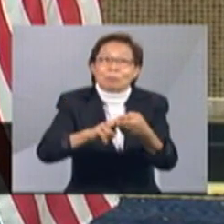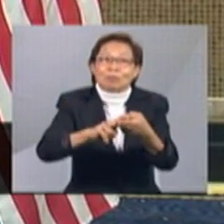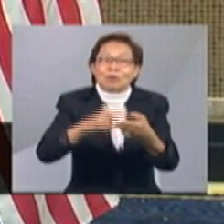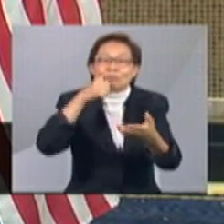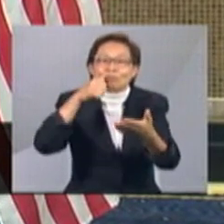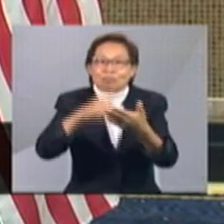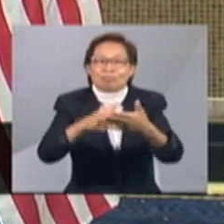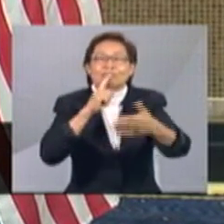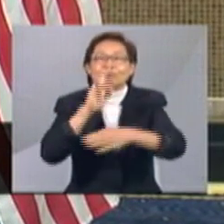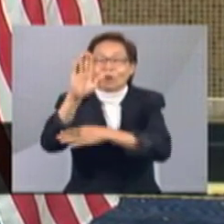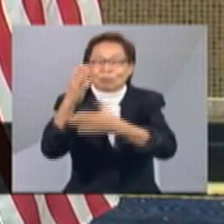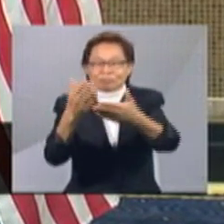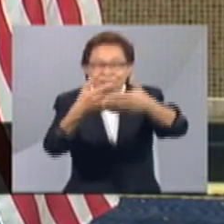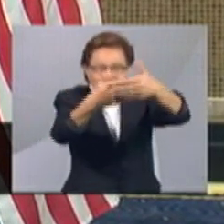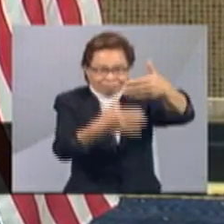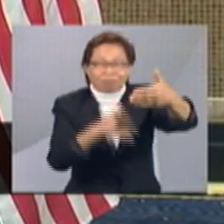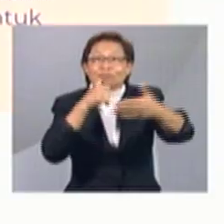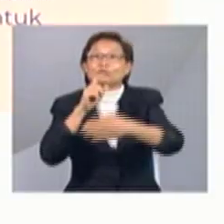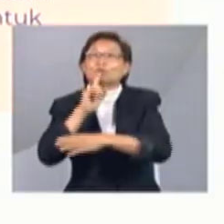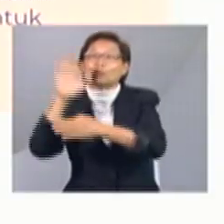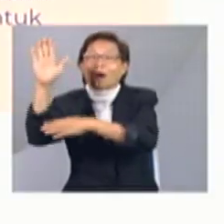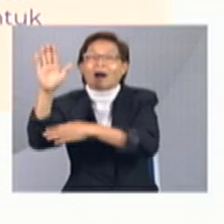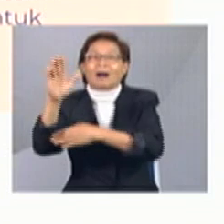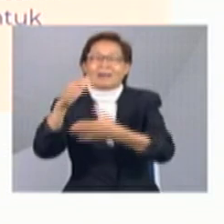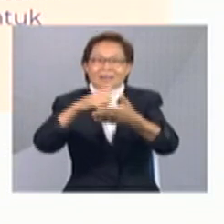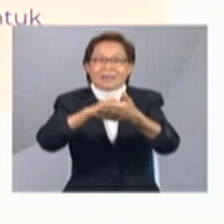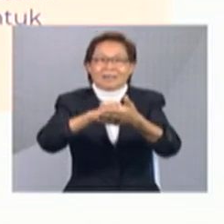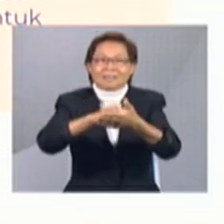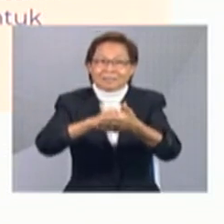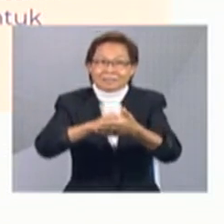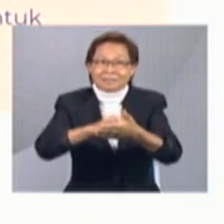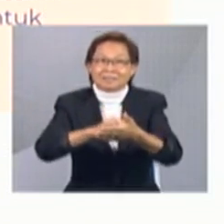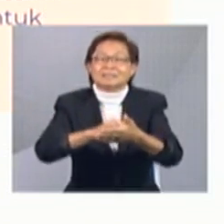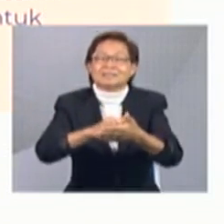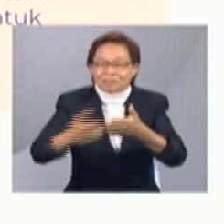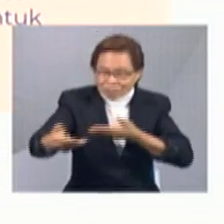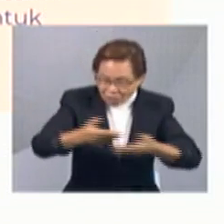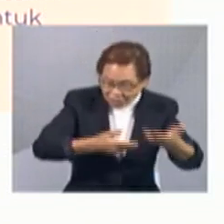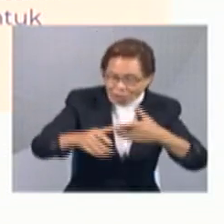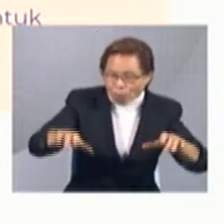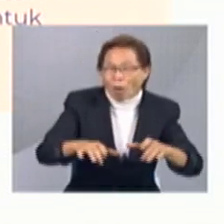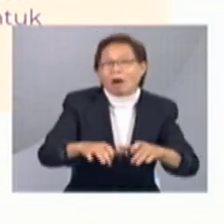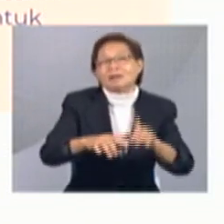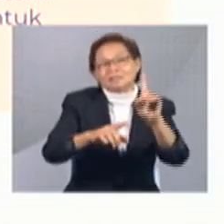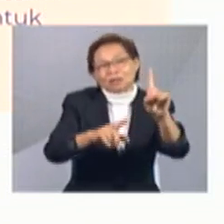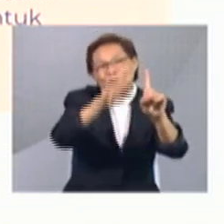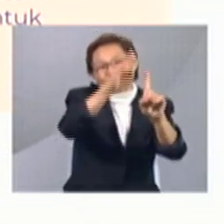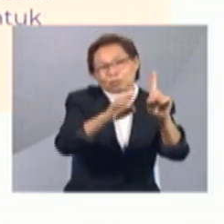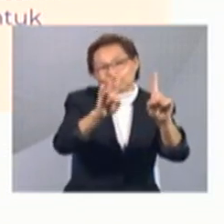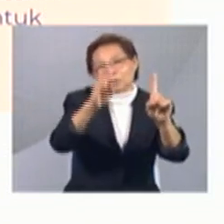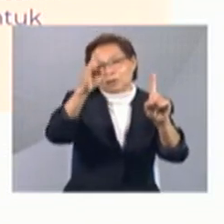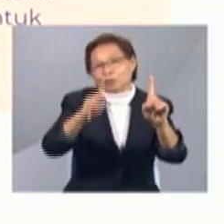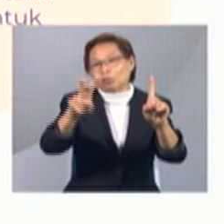cara berkaitan pencantuman atau pemerolehan bagi transaksi yang disempurnakan antara 1